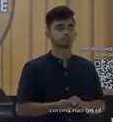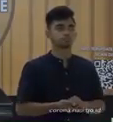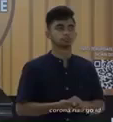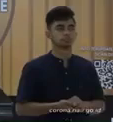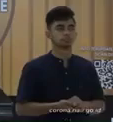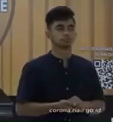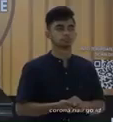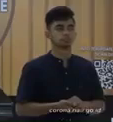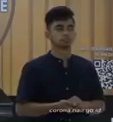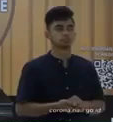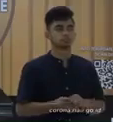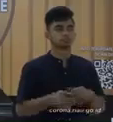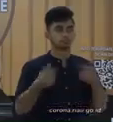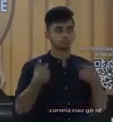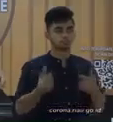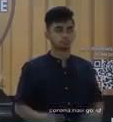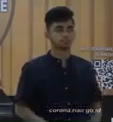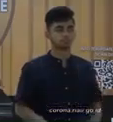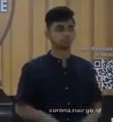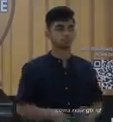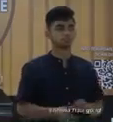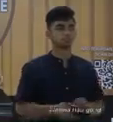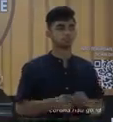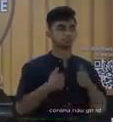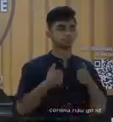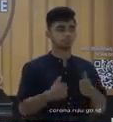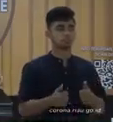kita dibiarkan mendapat imunitas sendiri.